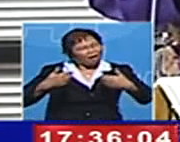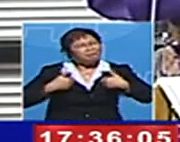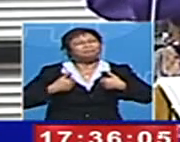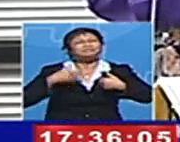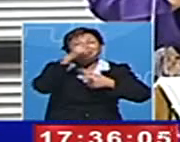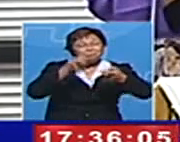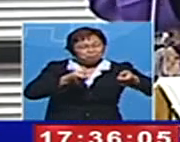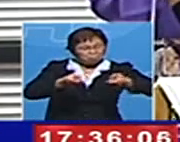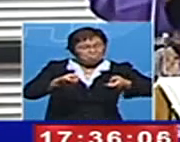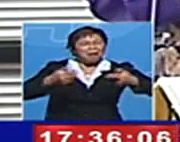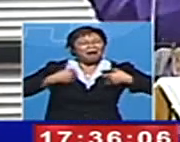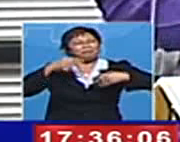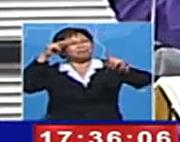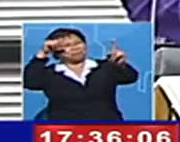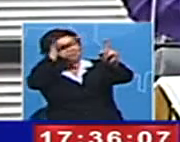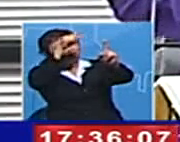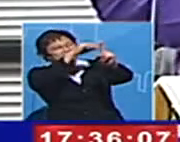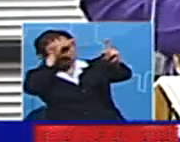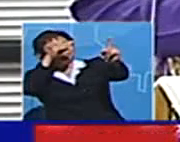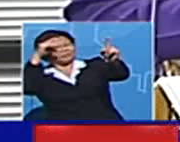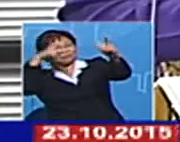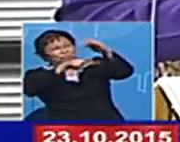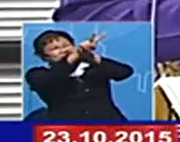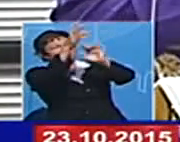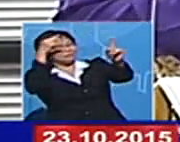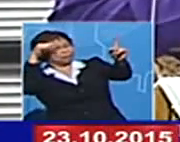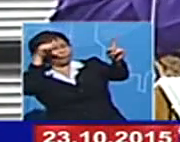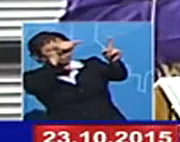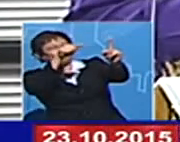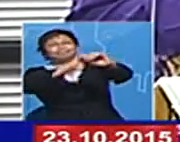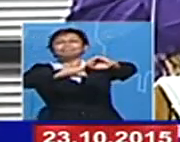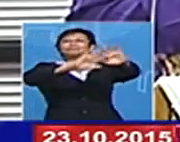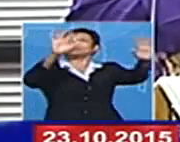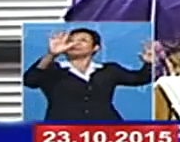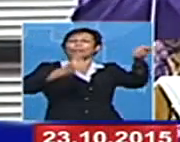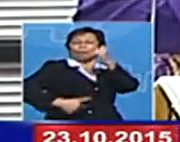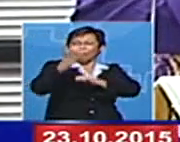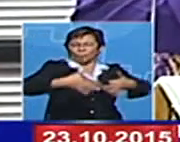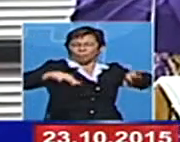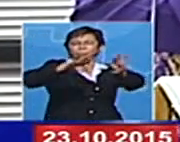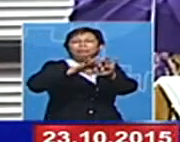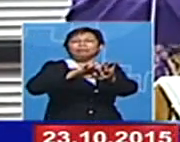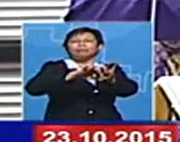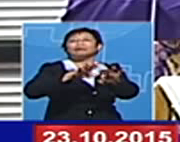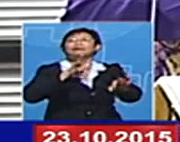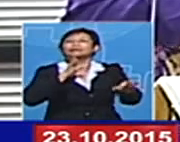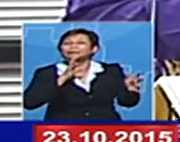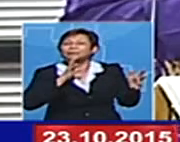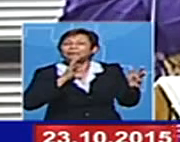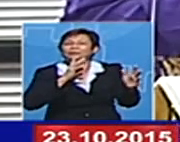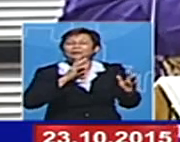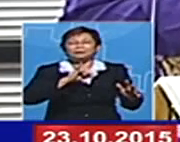mempunyai Visi dan Hala tuuju yang jelas apa yang mustahak untuk dinyata dan